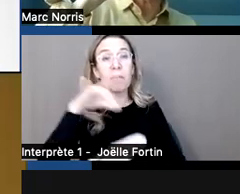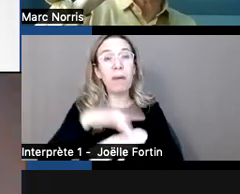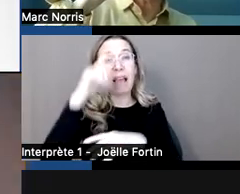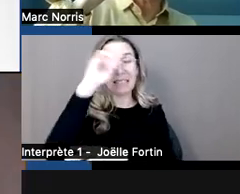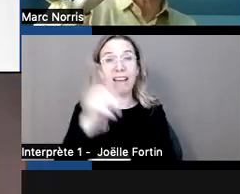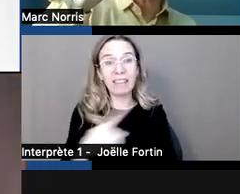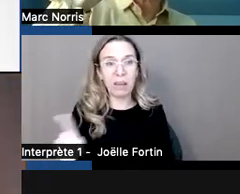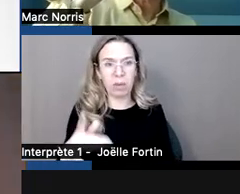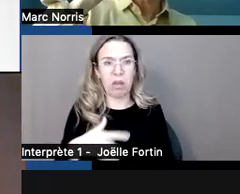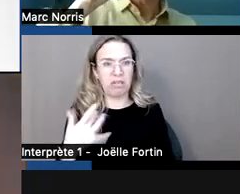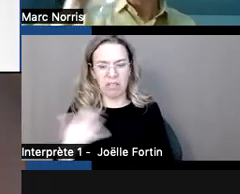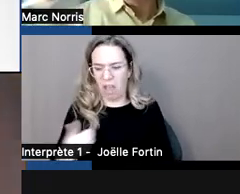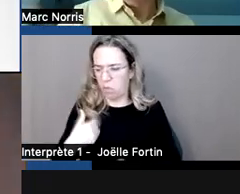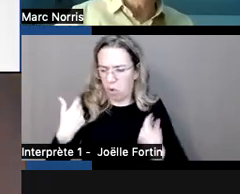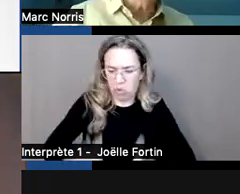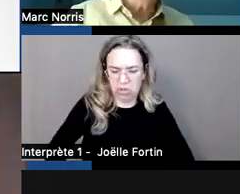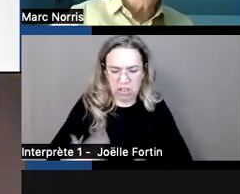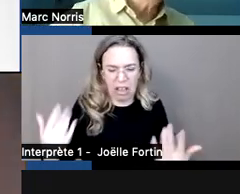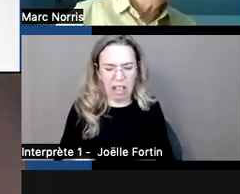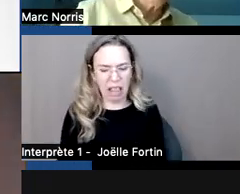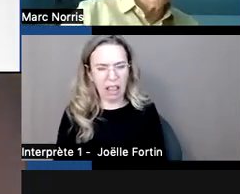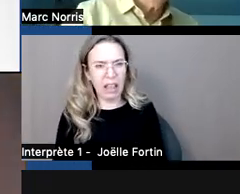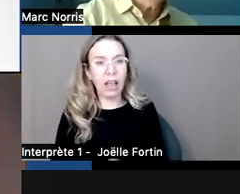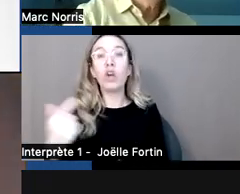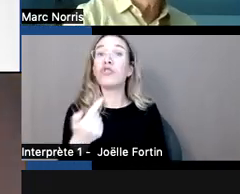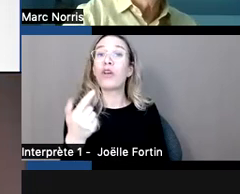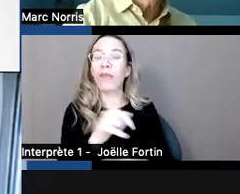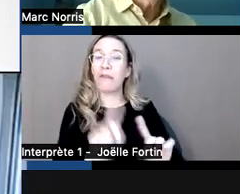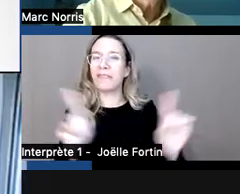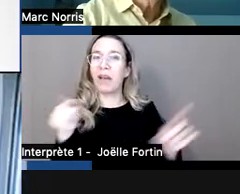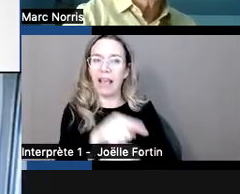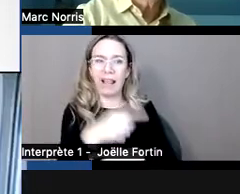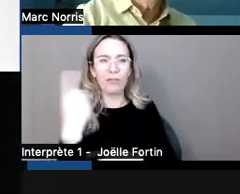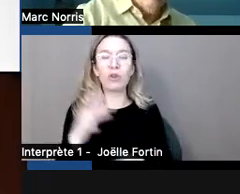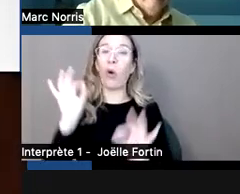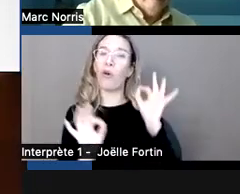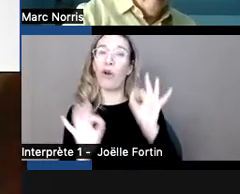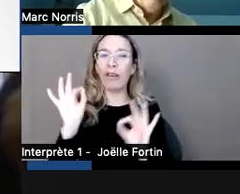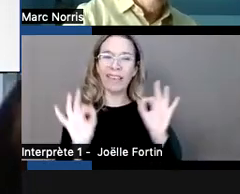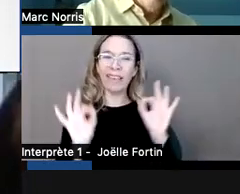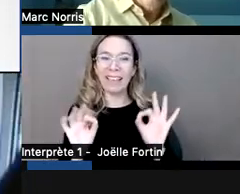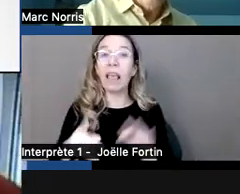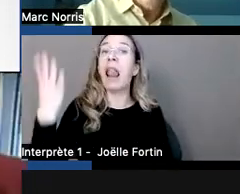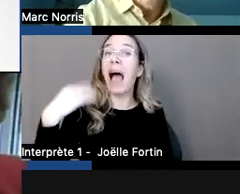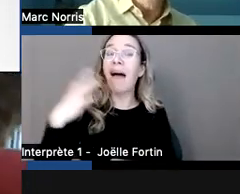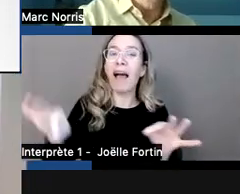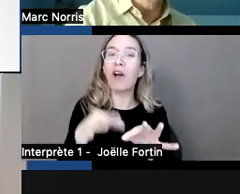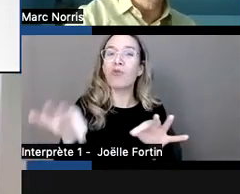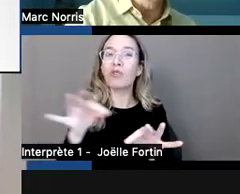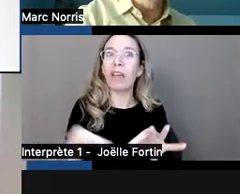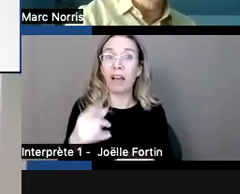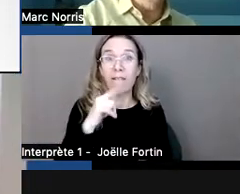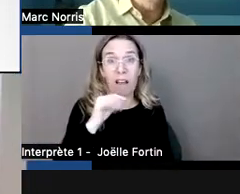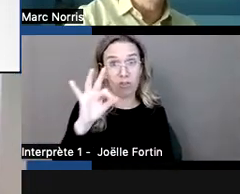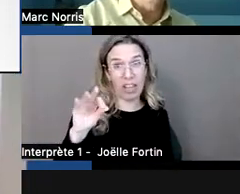d'Alzheimer se sentent inutiles. Ce n'est pas le cas de Geneviève. Toujours très coquette, cette ancienne couturière vient de fêter ses 90